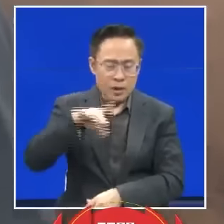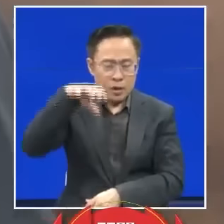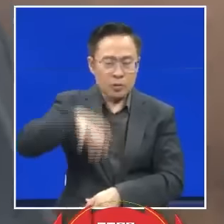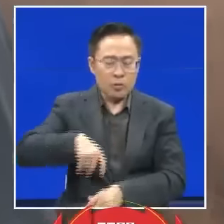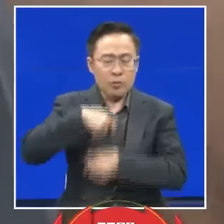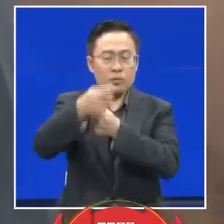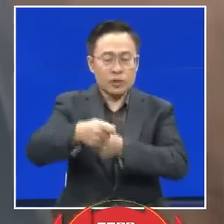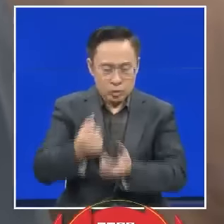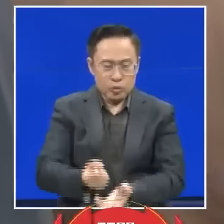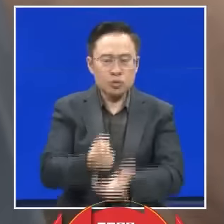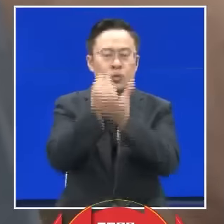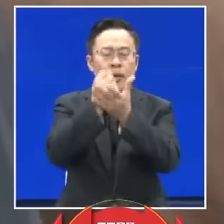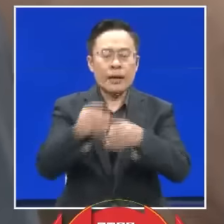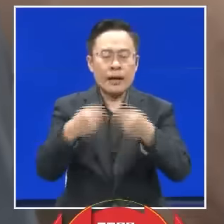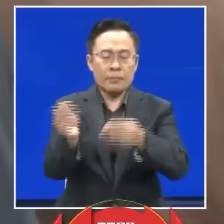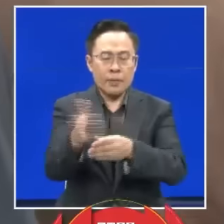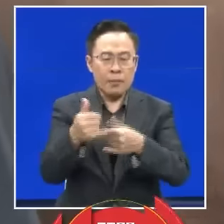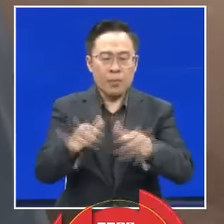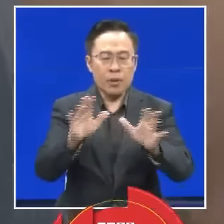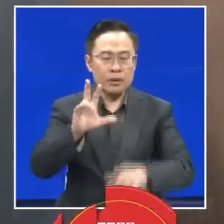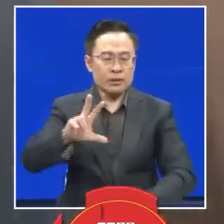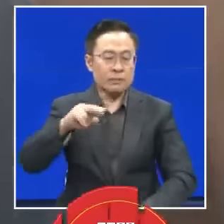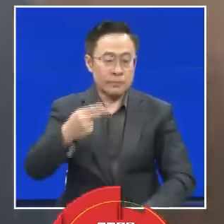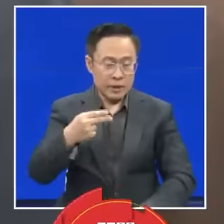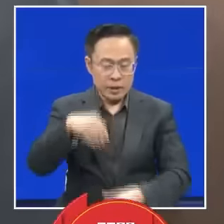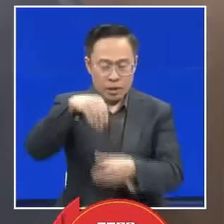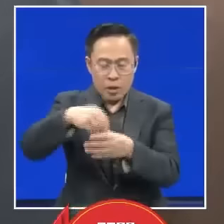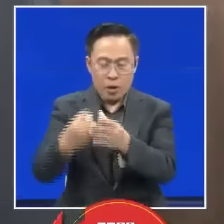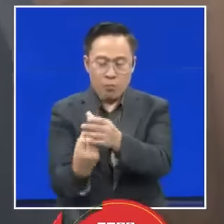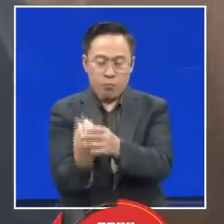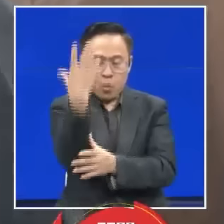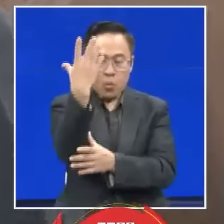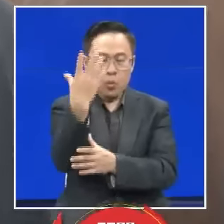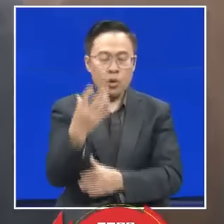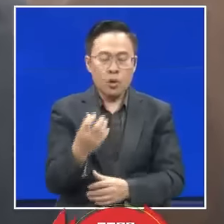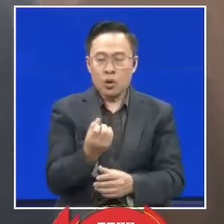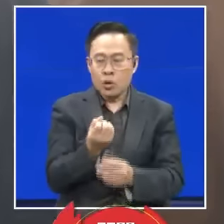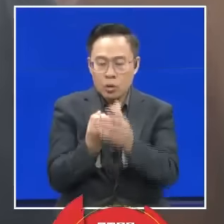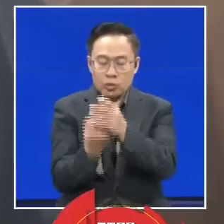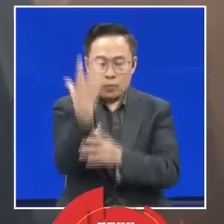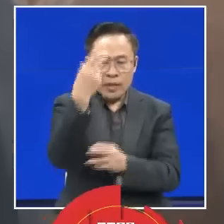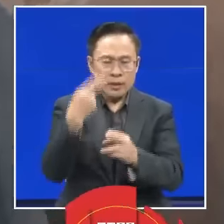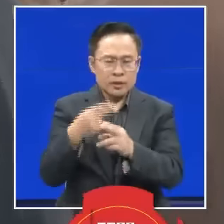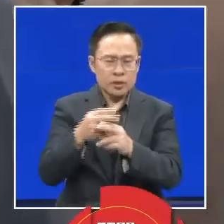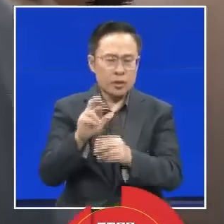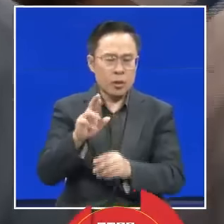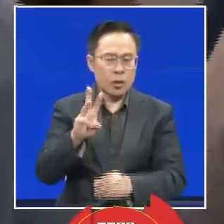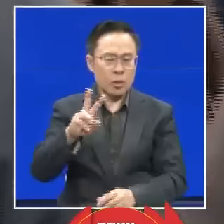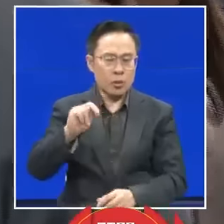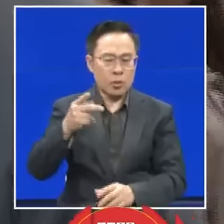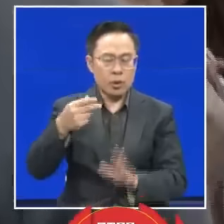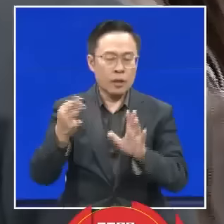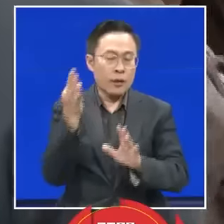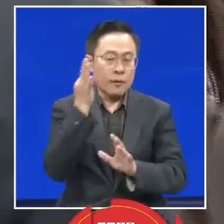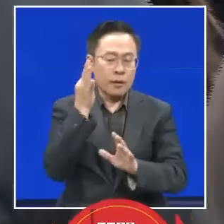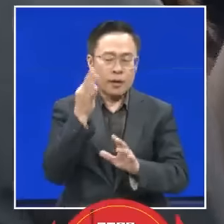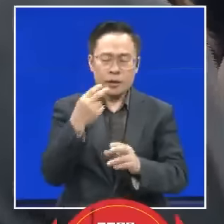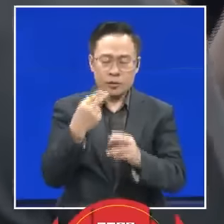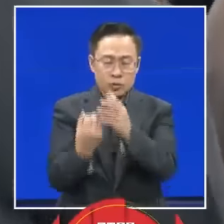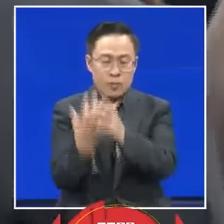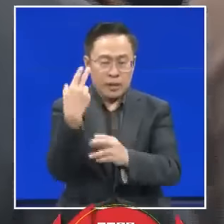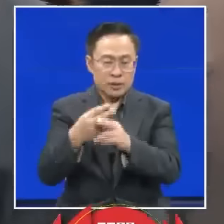า 30,000 ตัวนะครับพร้อมจะได้ปลูกต้นรวงผึ้งร่วมกับนายสมชายวงสวัสดิ์อดีตนายกรัฐมนตรีน